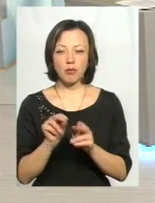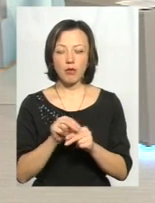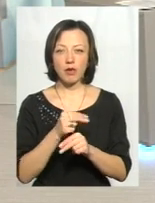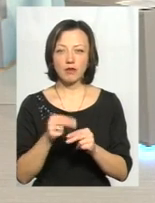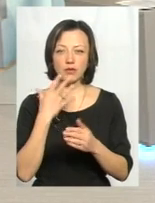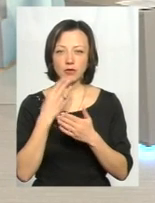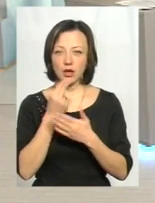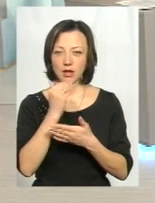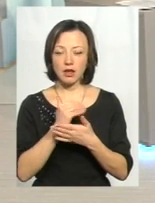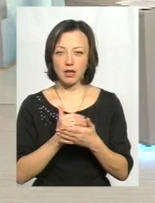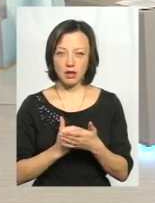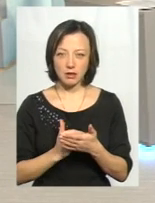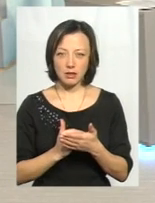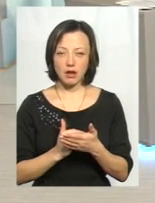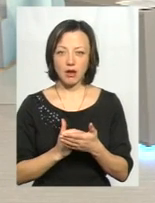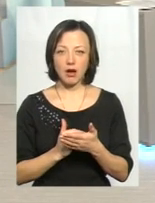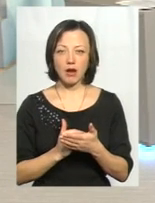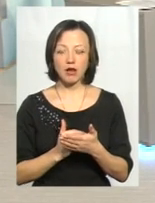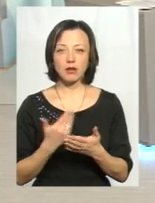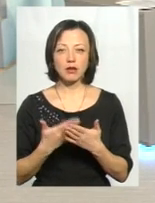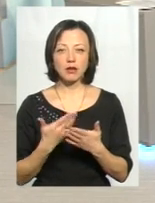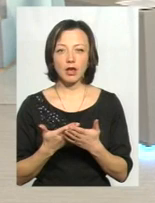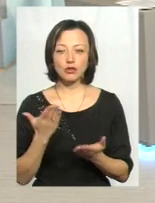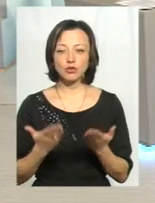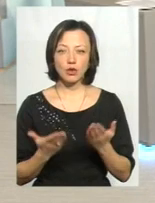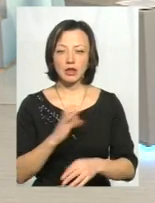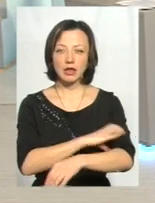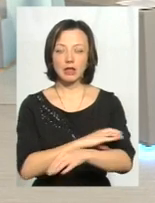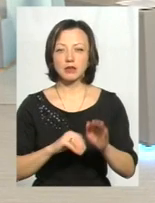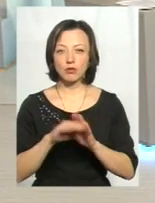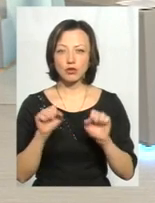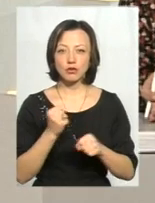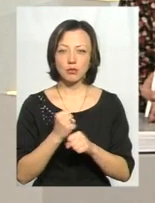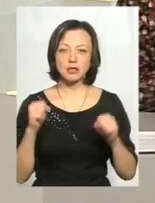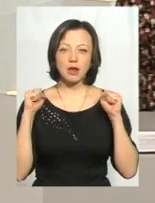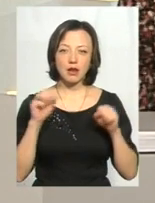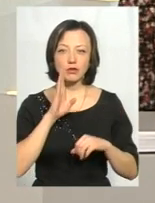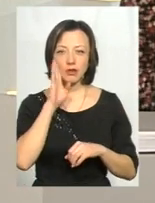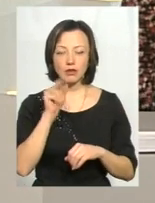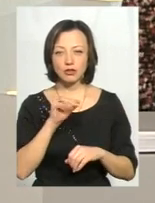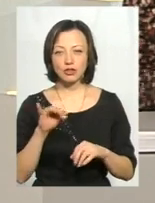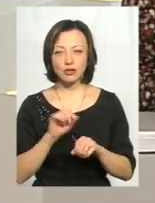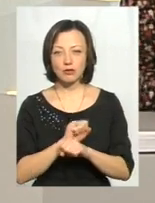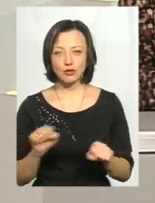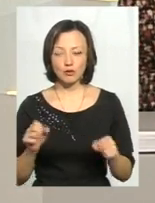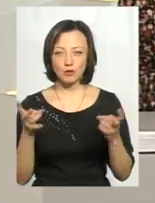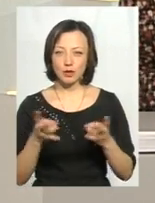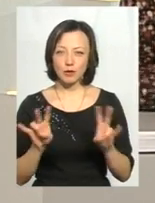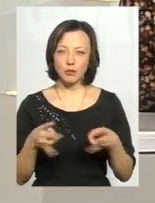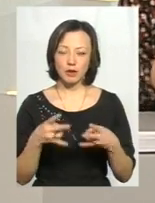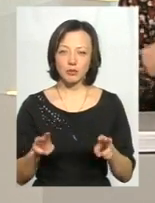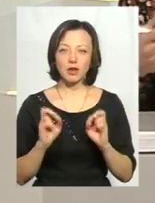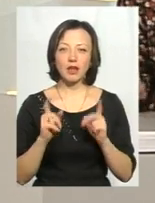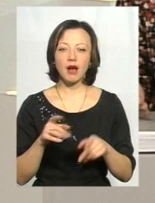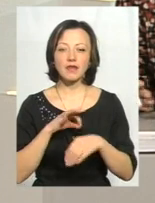до своєї дієти, правильно харчуватись. От, до прикладу, якщо є тиск, чи можна робити зарядку зранку, чи не можна, потрібно чи не потрібно,